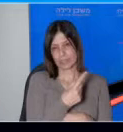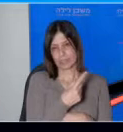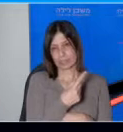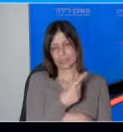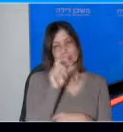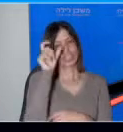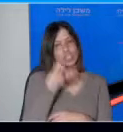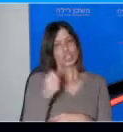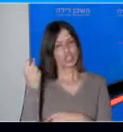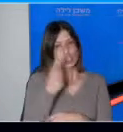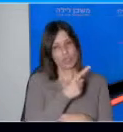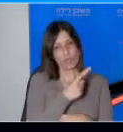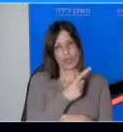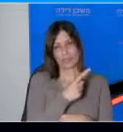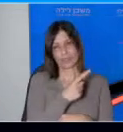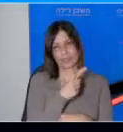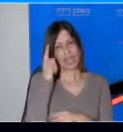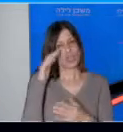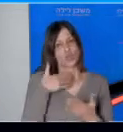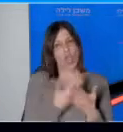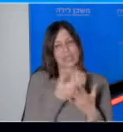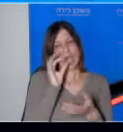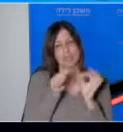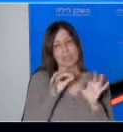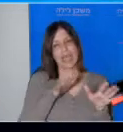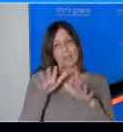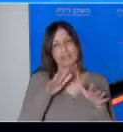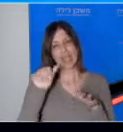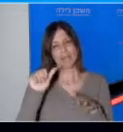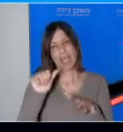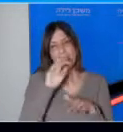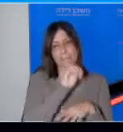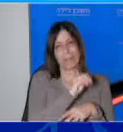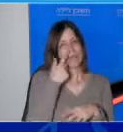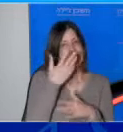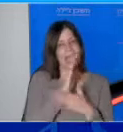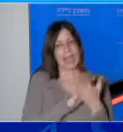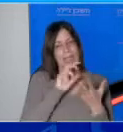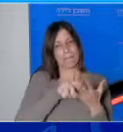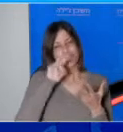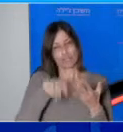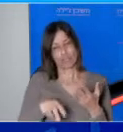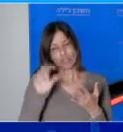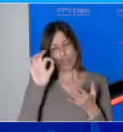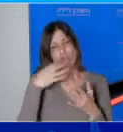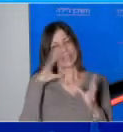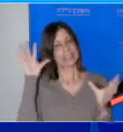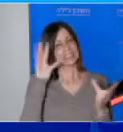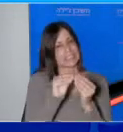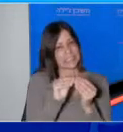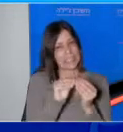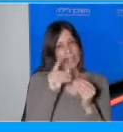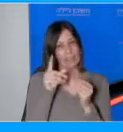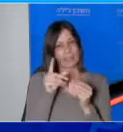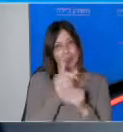איש השבוע לכל הדעות, היועץ המשפטי לממשלה, אביחי מנדלבליט. בואו נראה קטע פרישה שלו ונסכם את כהונתו